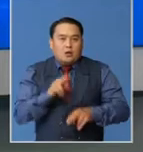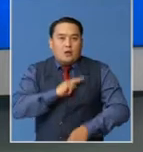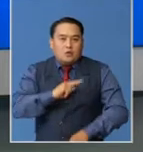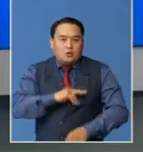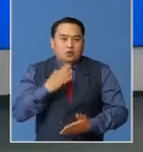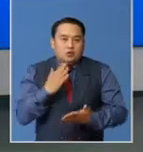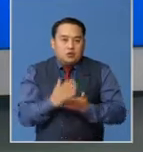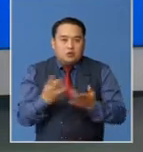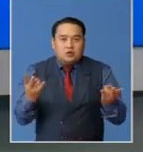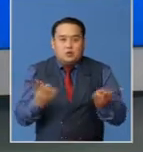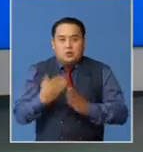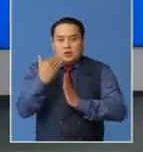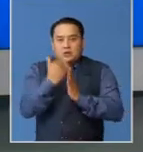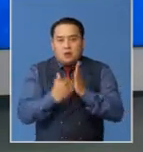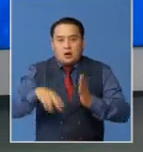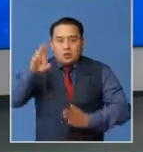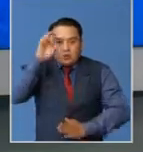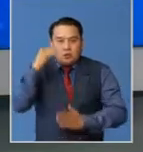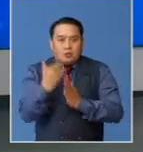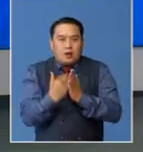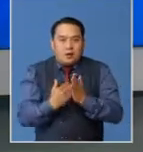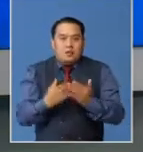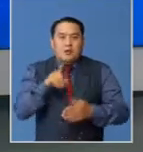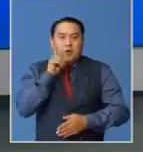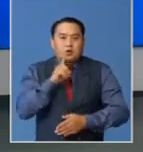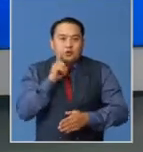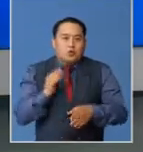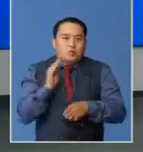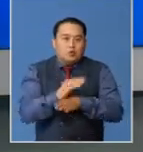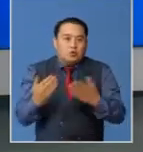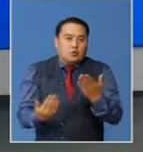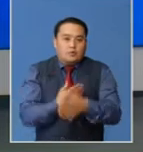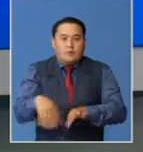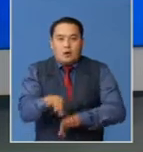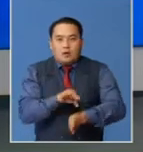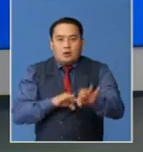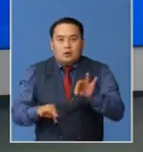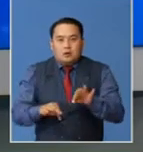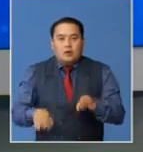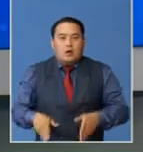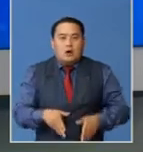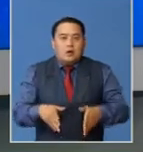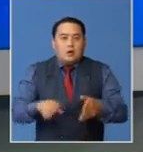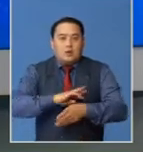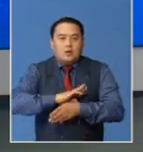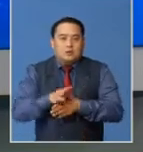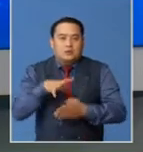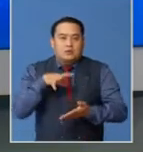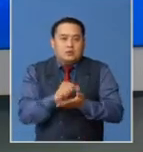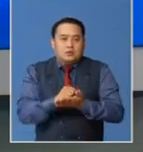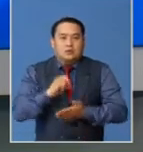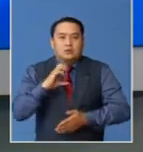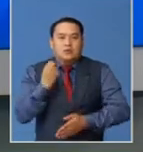Однако работать еще есть над чем. Список государственных программ для молодежи пополнит новый проект. Дорожная карта по